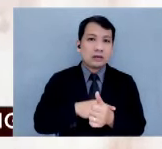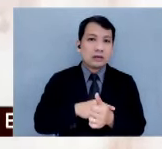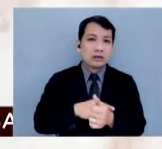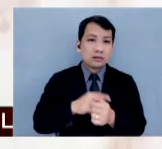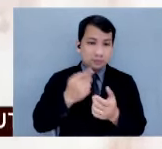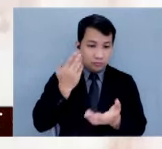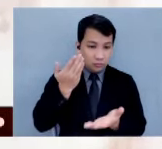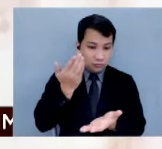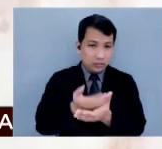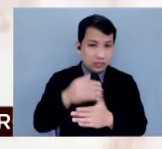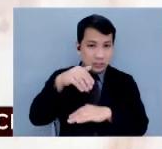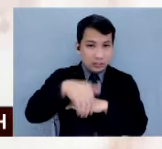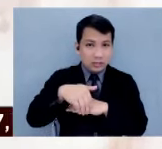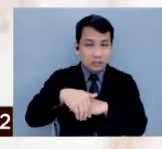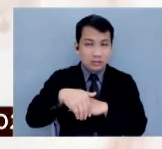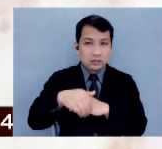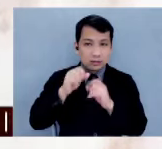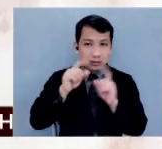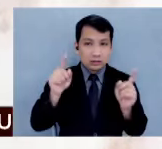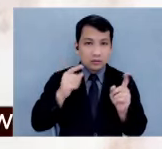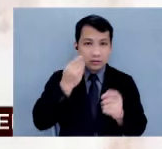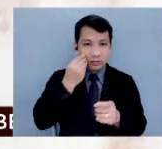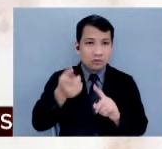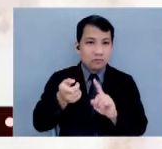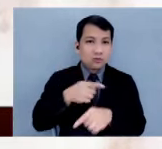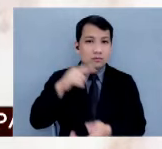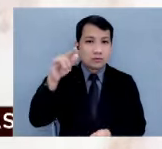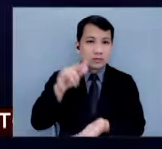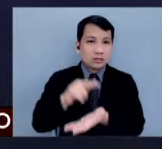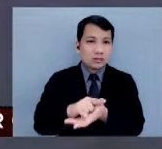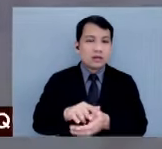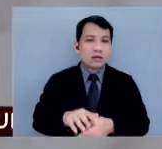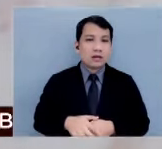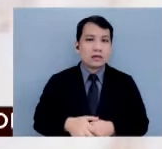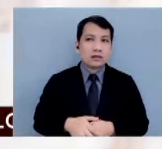kagabi ng Pangulo pag-uwi niya mula sa Melbourne, Australia.